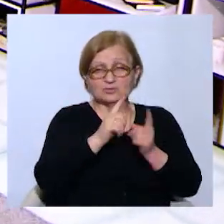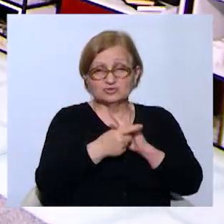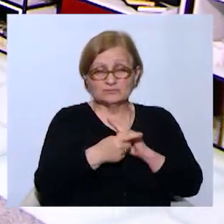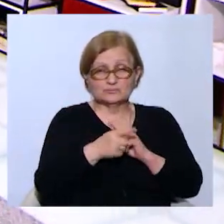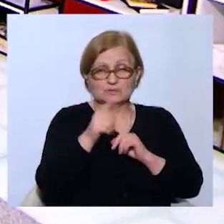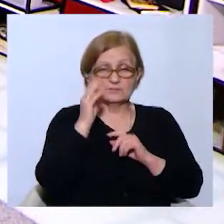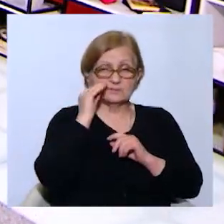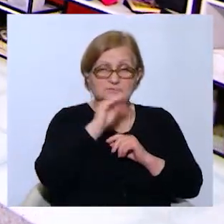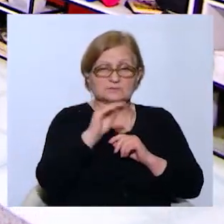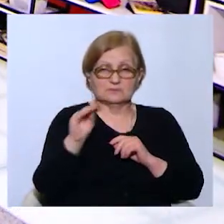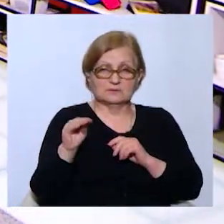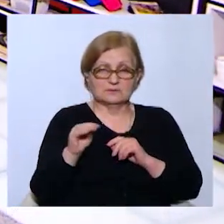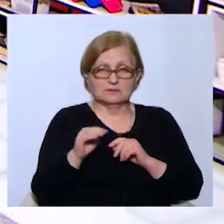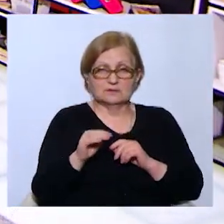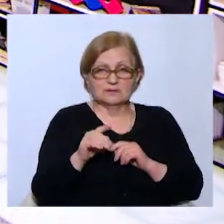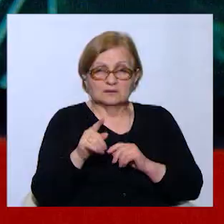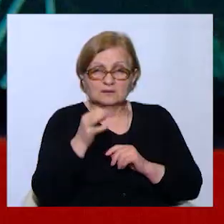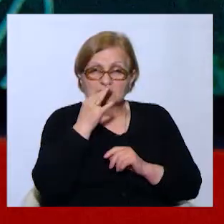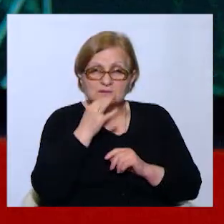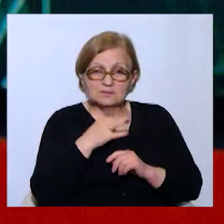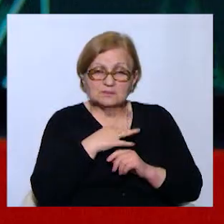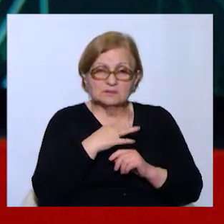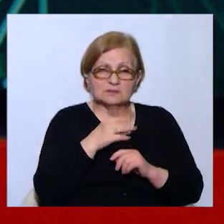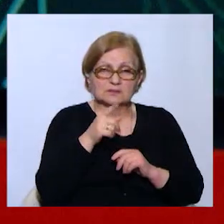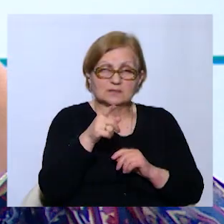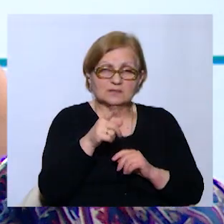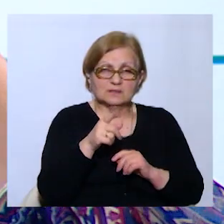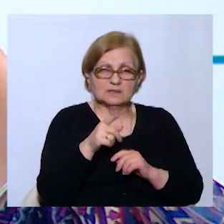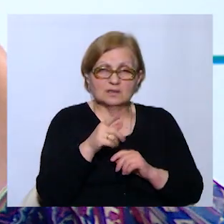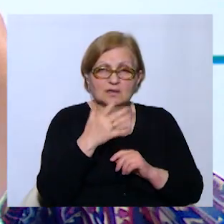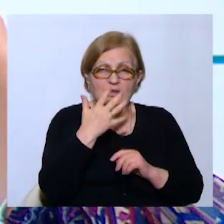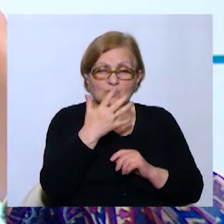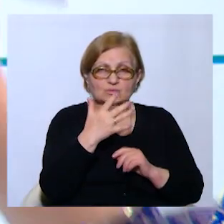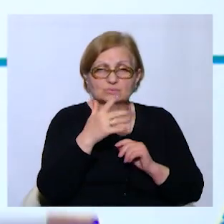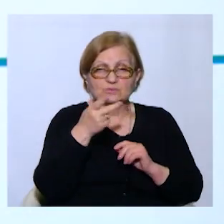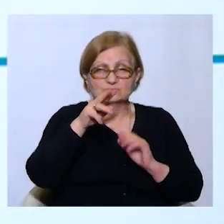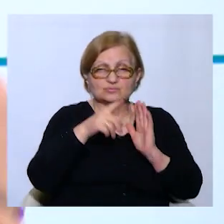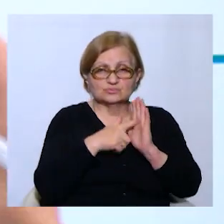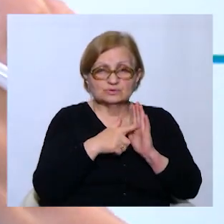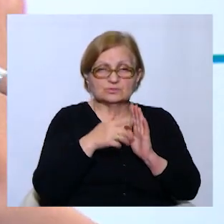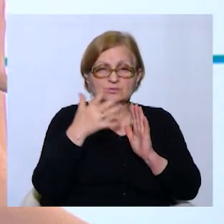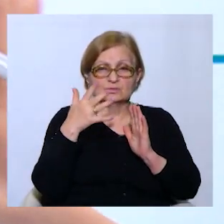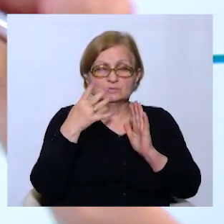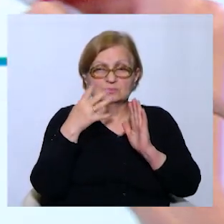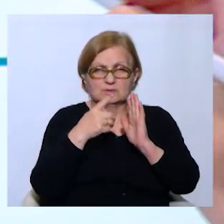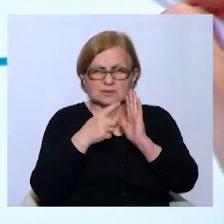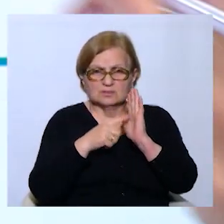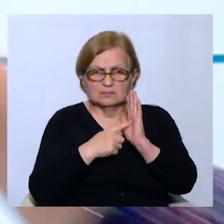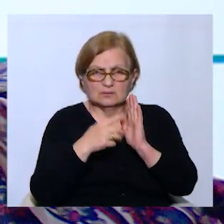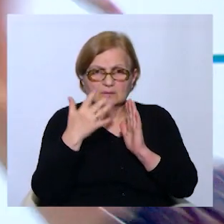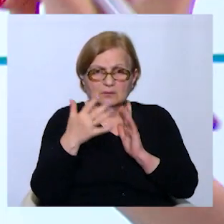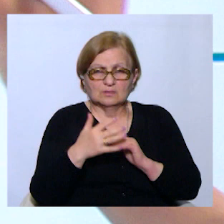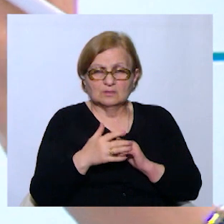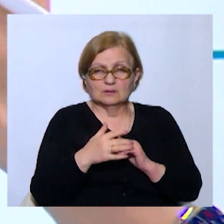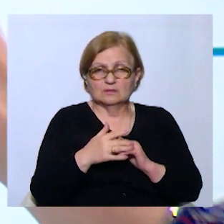5 ხარისხად 4. ფორმულა გვეუბნება, ეს იგივეა 5 ხარისხად 7-ს გამოვაკლოთ 4. ანუ მოდი წილადის სახით